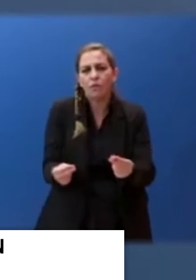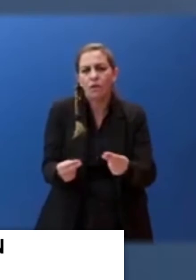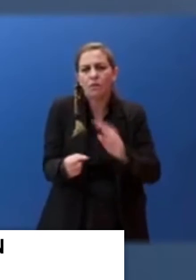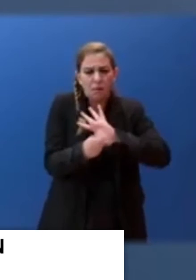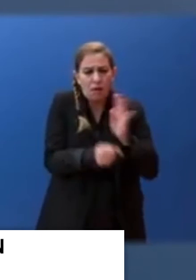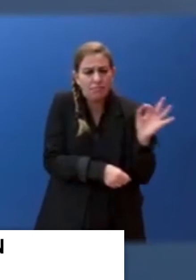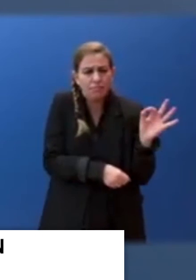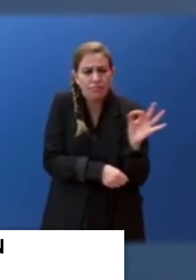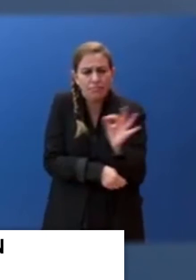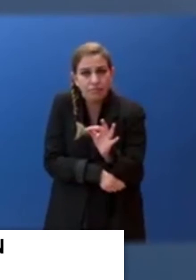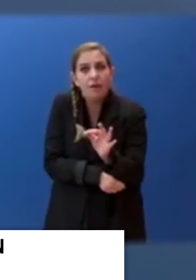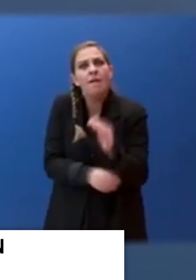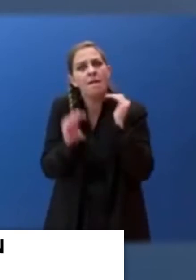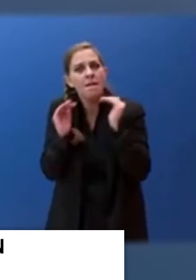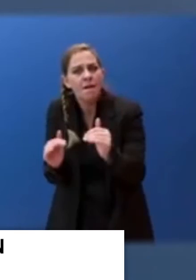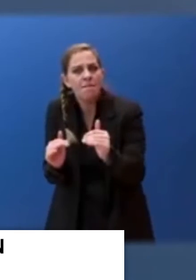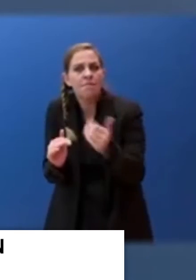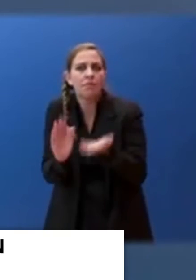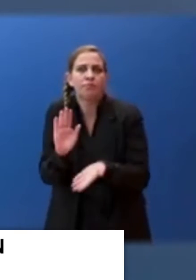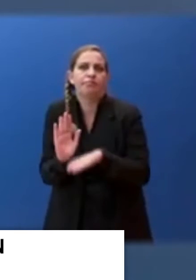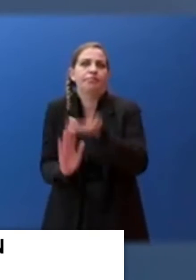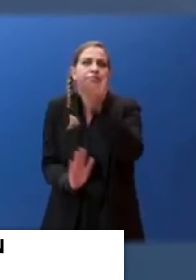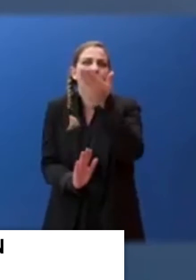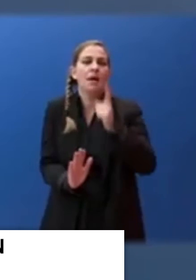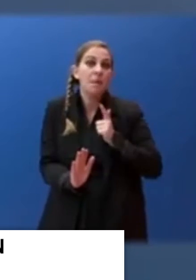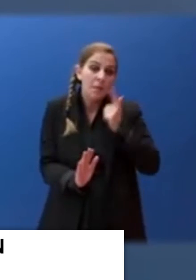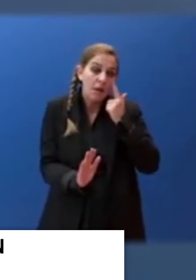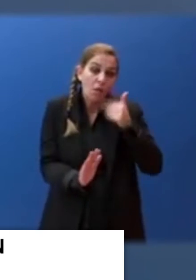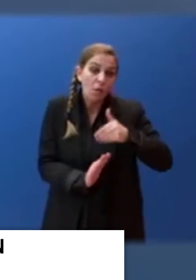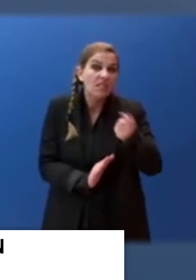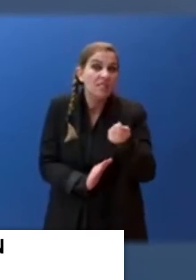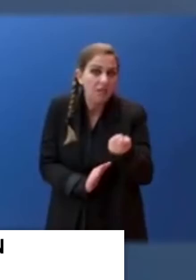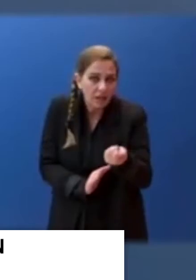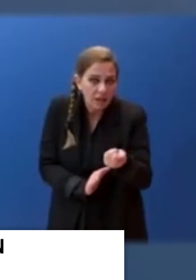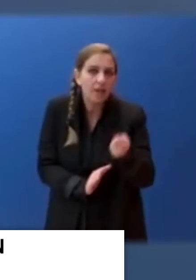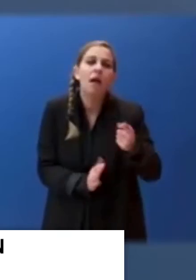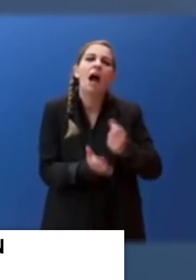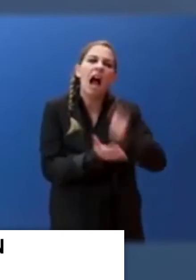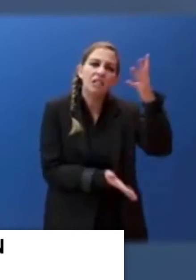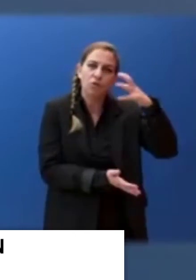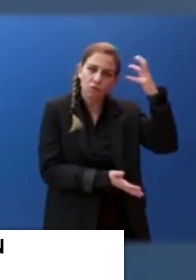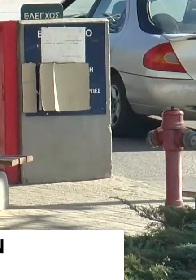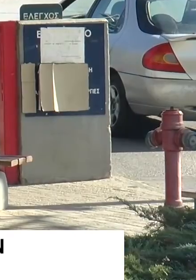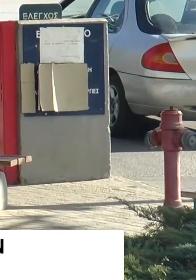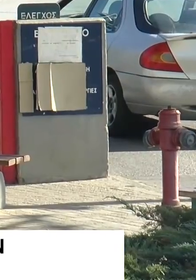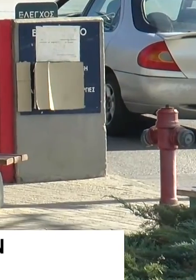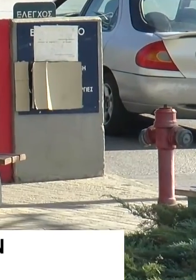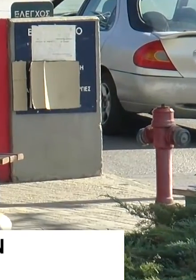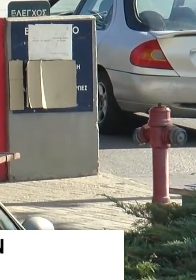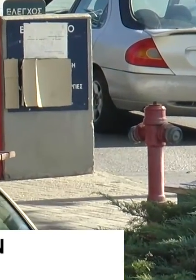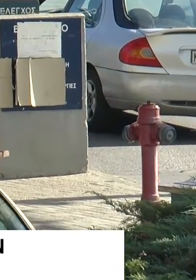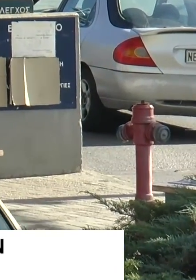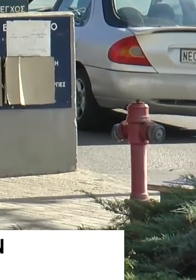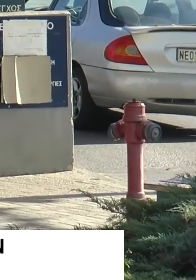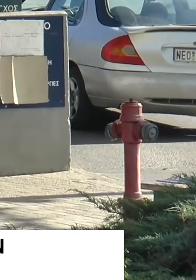σταδιακή πτώση των κρουσμάτων. Θα αξιολογηθεί αυτό το επιδημιολογικό φορτίο από τους ειδικούς, θα γίνει εισήγηση στην κυβέρνηση και θα πάρουμε όποια μέτρα χρειάζεται. Το δεύτερο κύμα